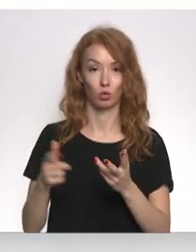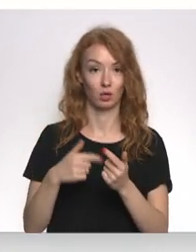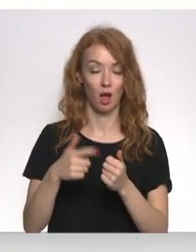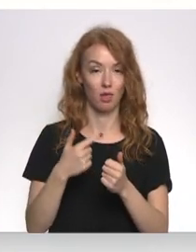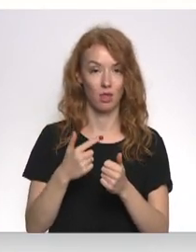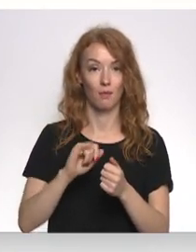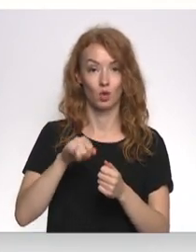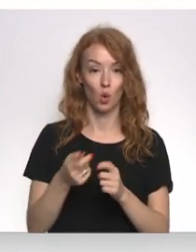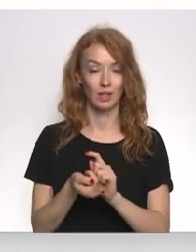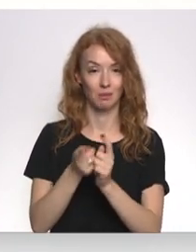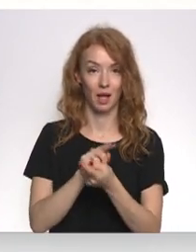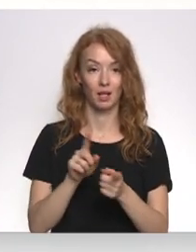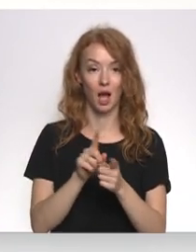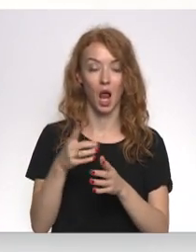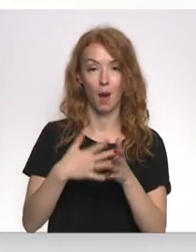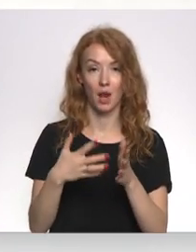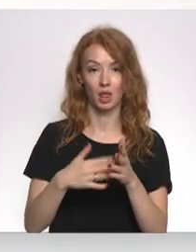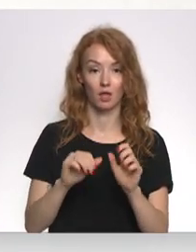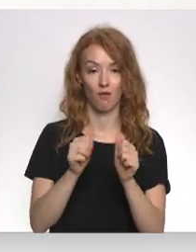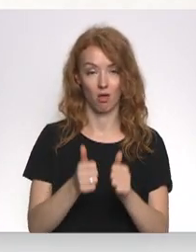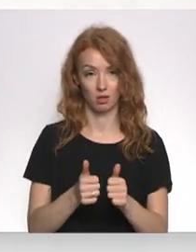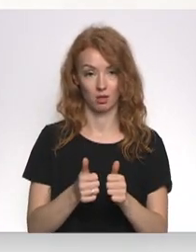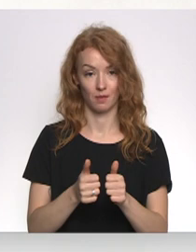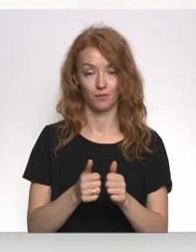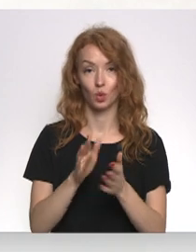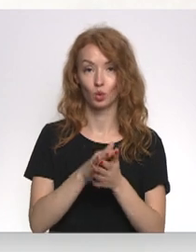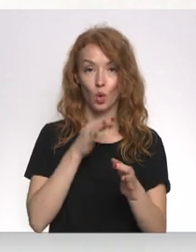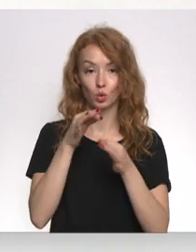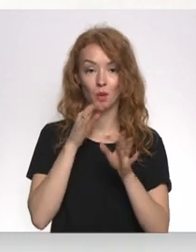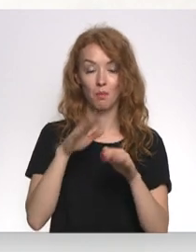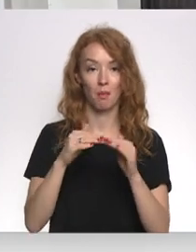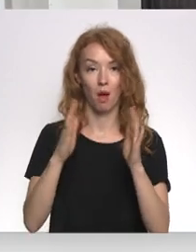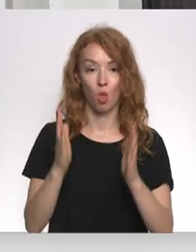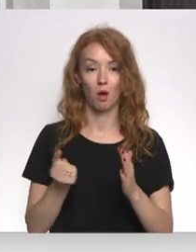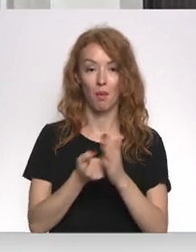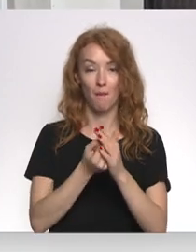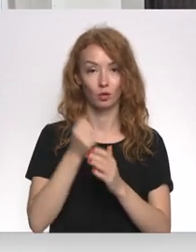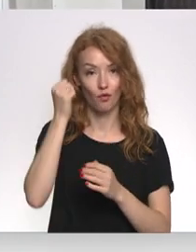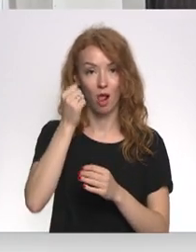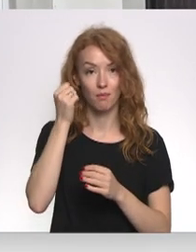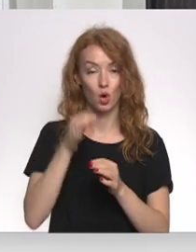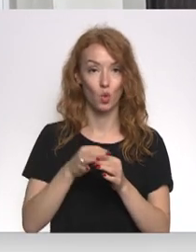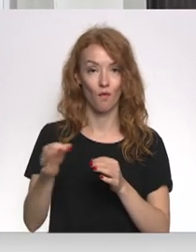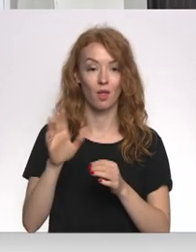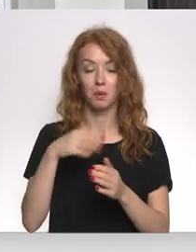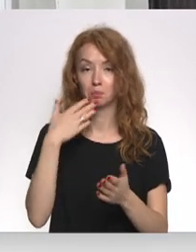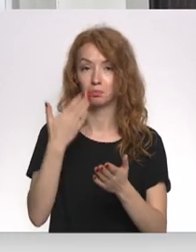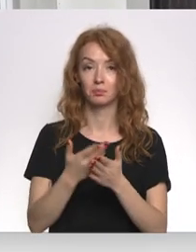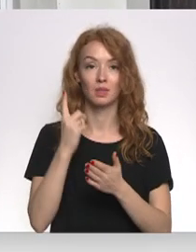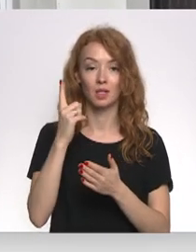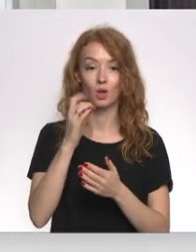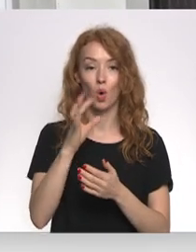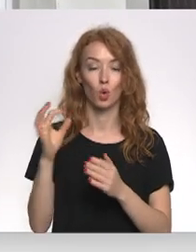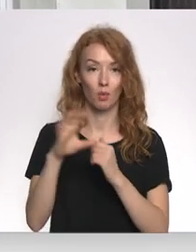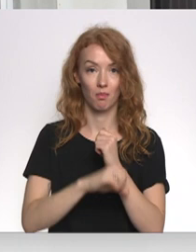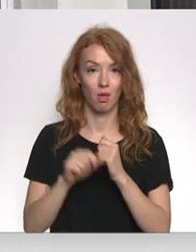iedzīvotāji, jo izmainīta tā aprēķināšanas formula. Uz konsultāciju par mājokļa pabalstu Valmieras novadā iespējams pieteikties tikai